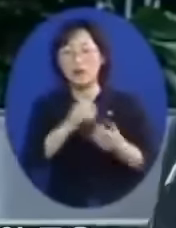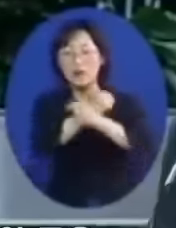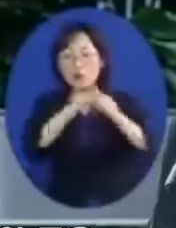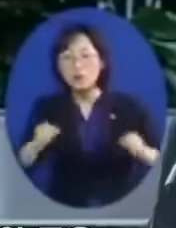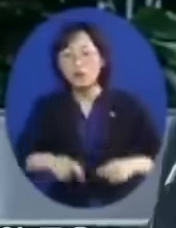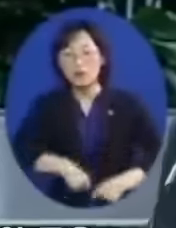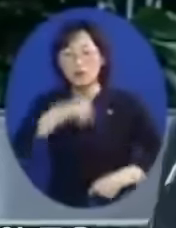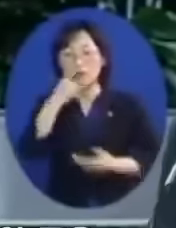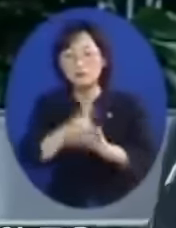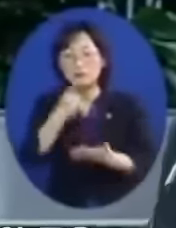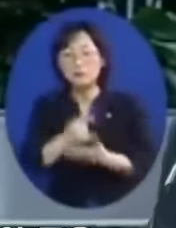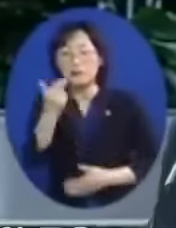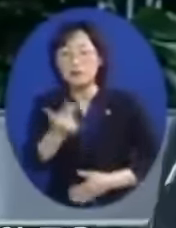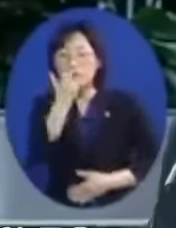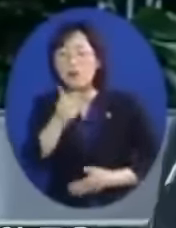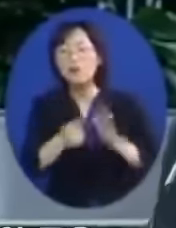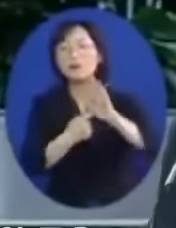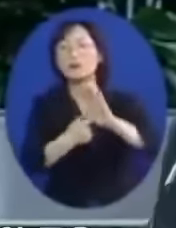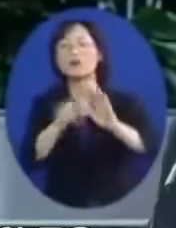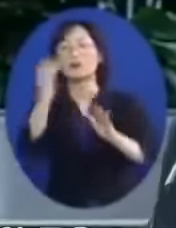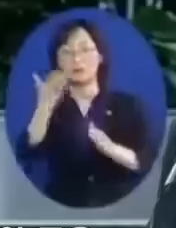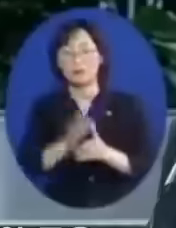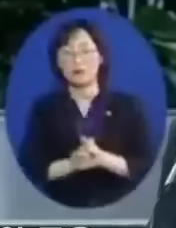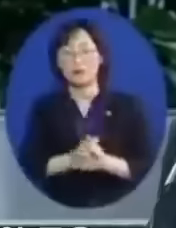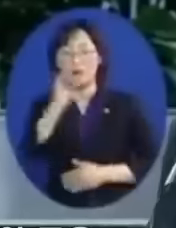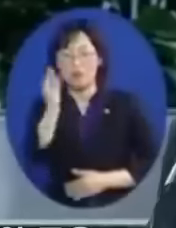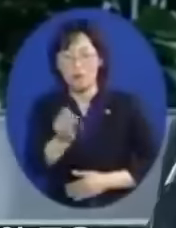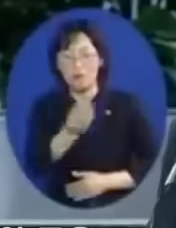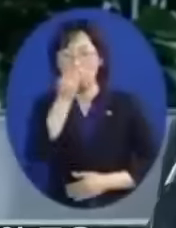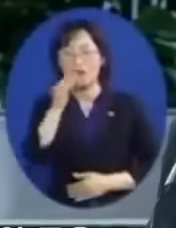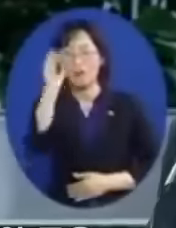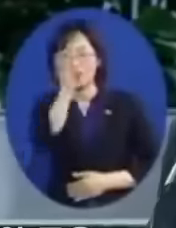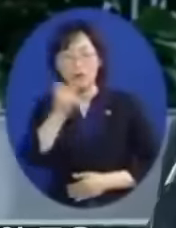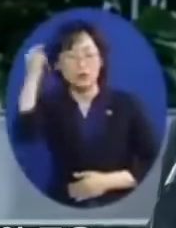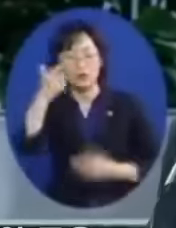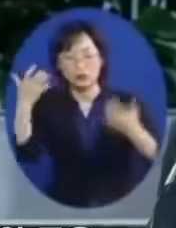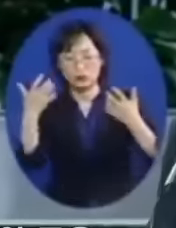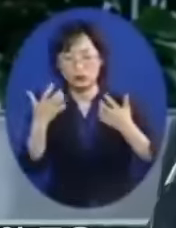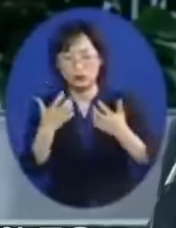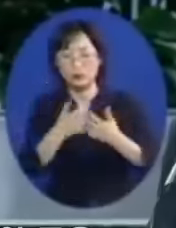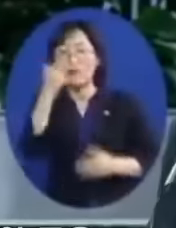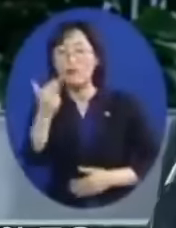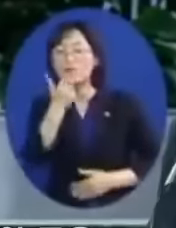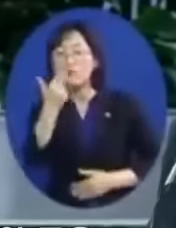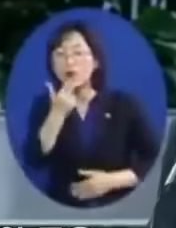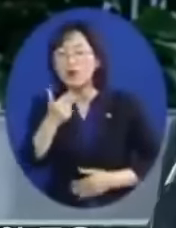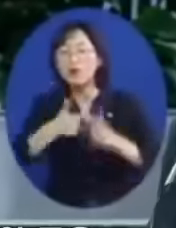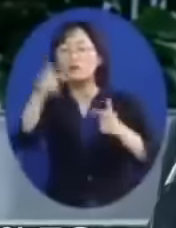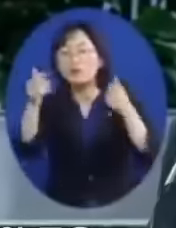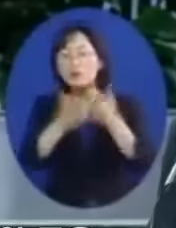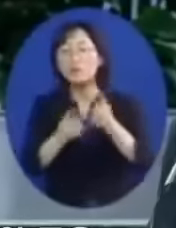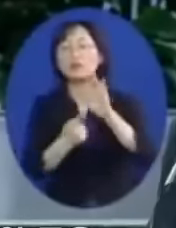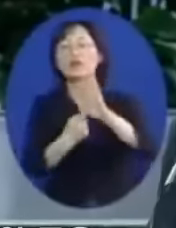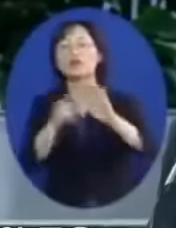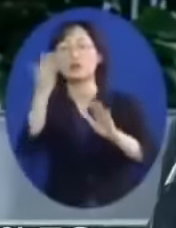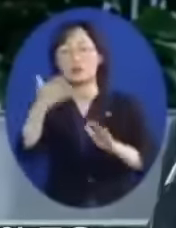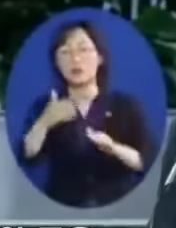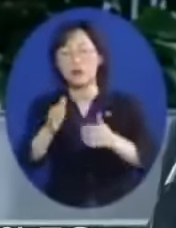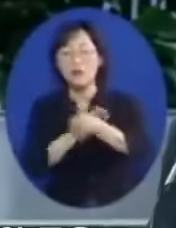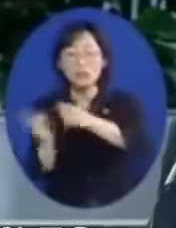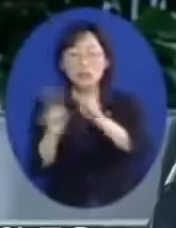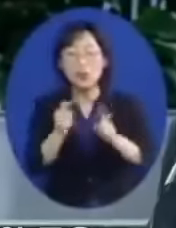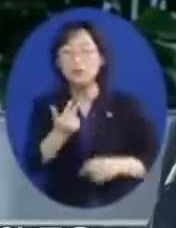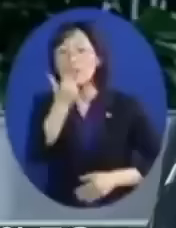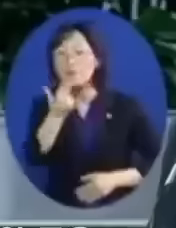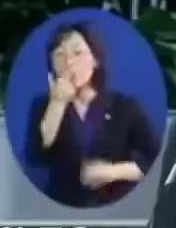용서와 의의 생명이 나타나는 것입니다. 거룩함과 성령 충만의 생명이 예수로 말미암아 나타나는 것입니다. 치료의